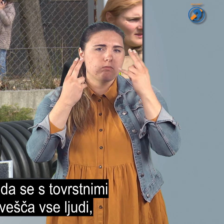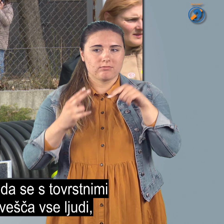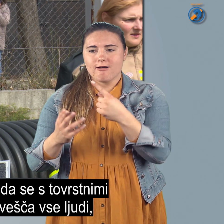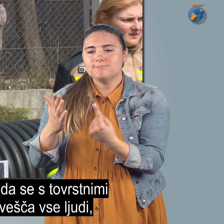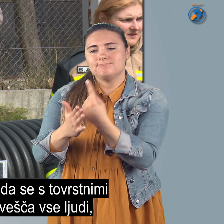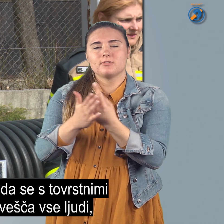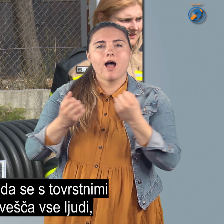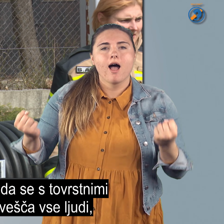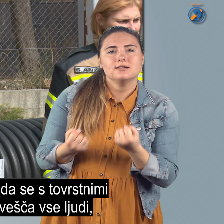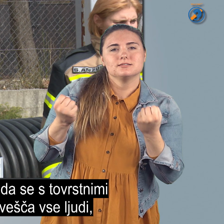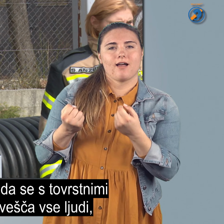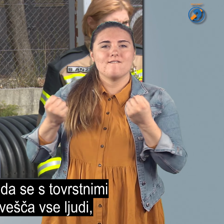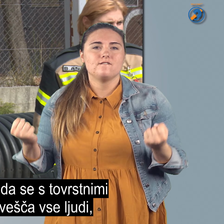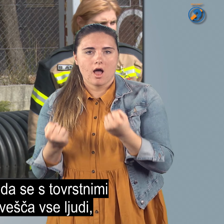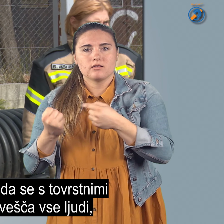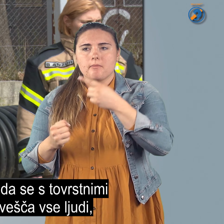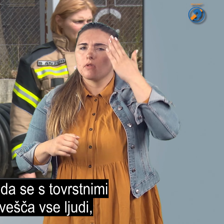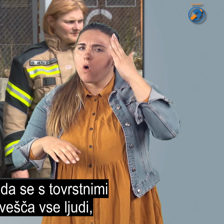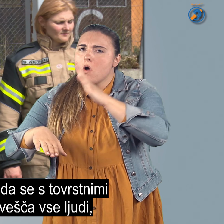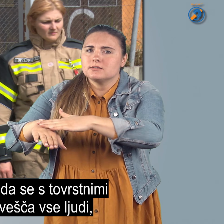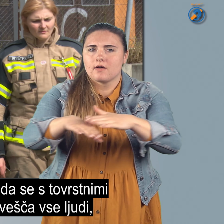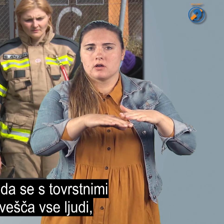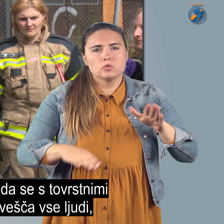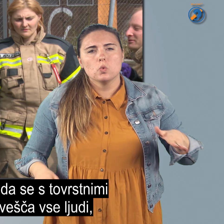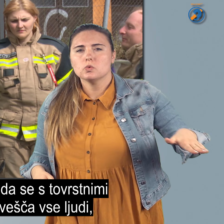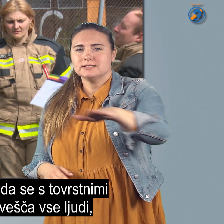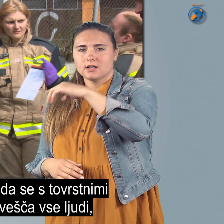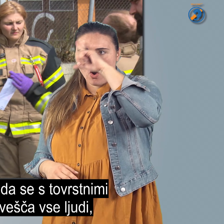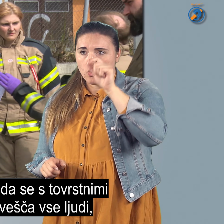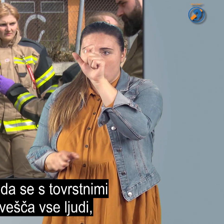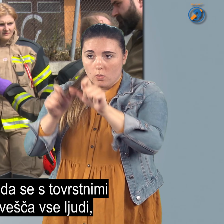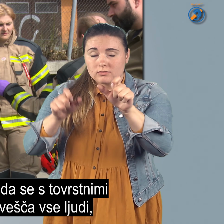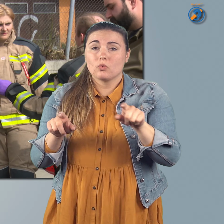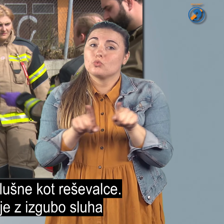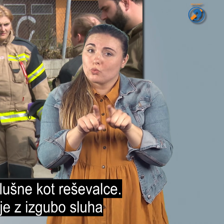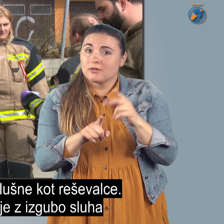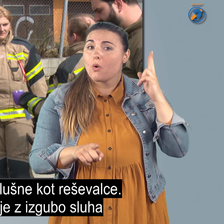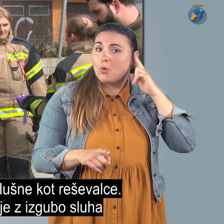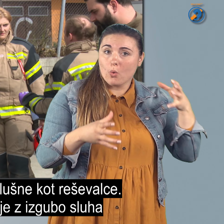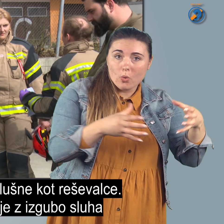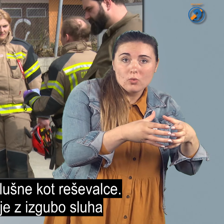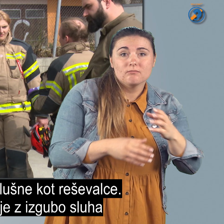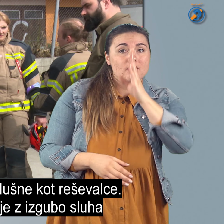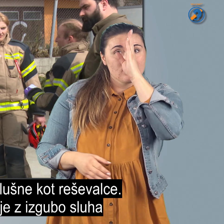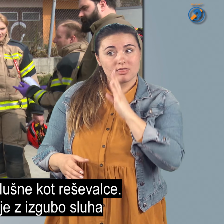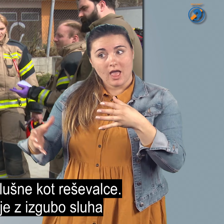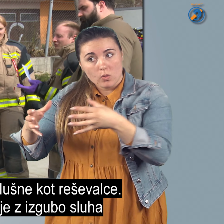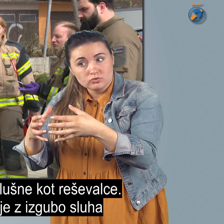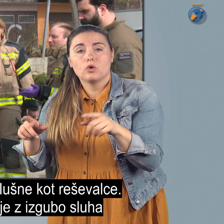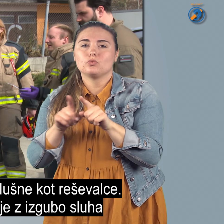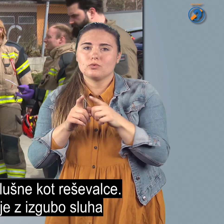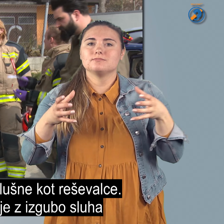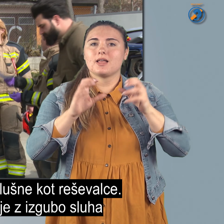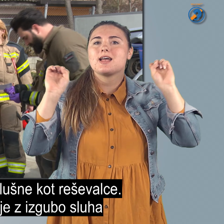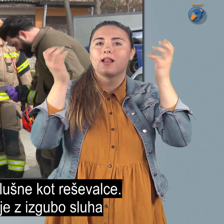Pomembno je, da se s tovrstnimi akcijami ozavešča vse ljudi, tako gluhe in naglušne kot